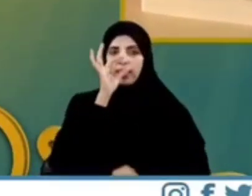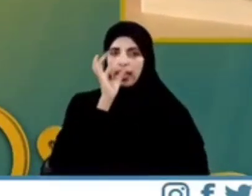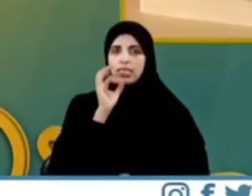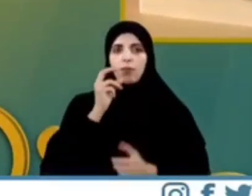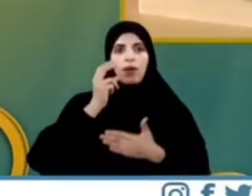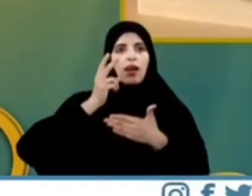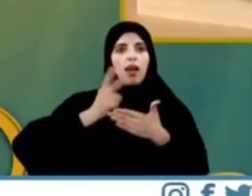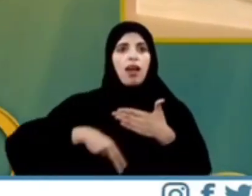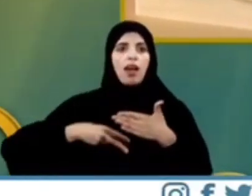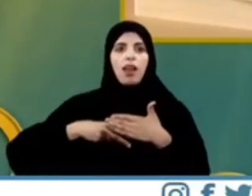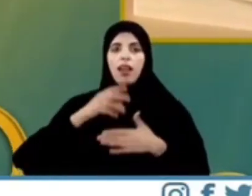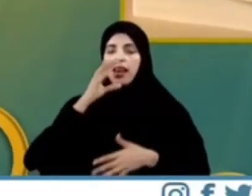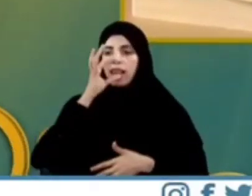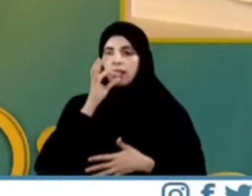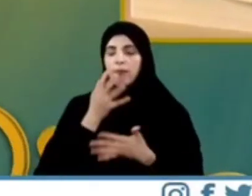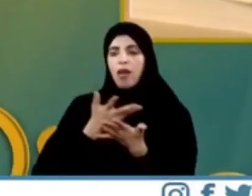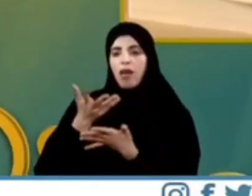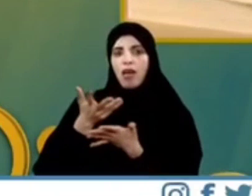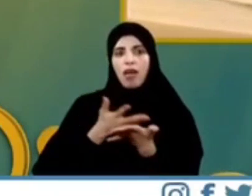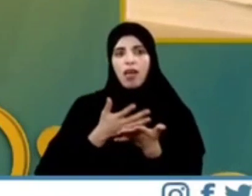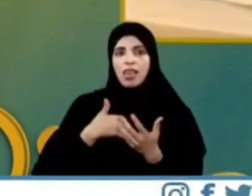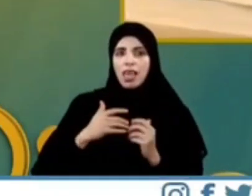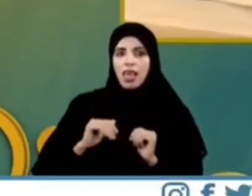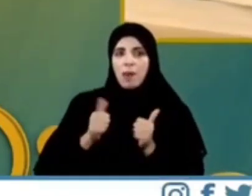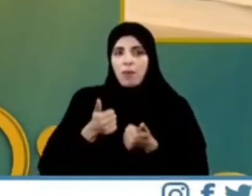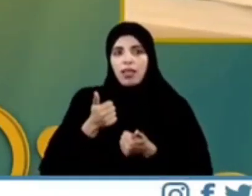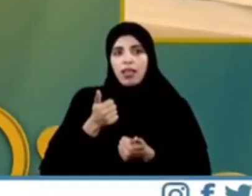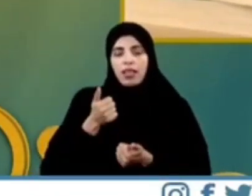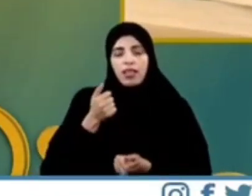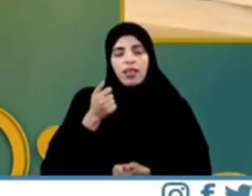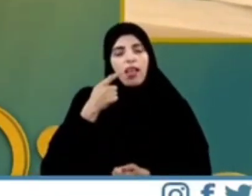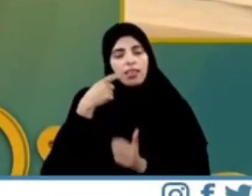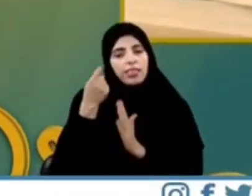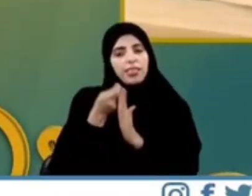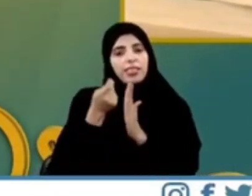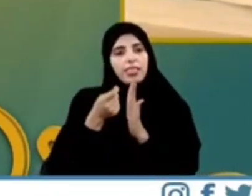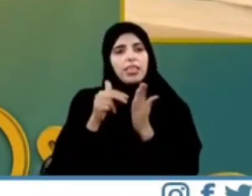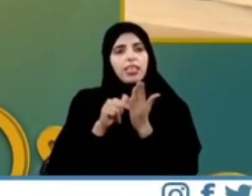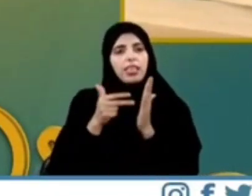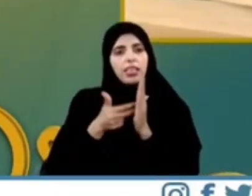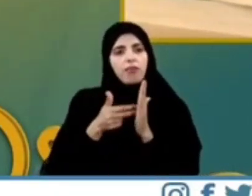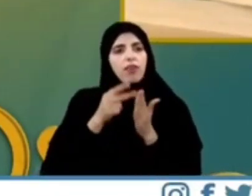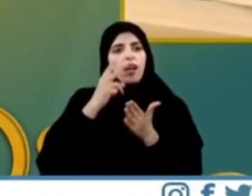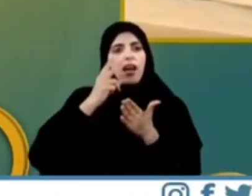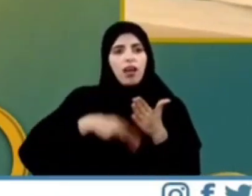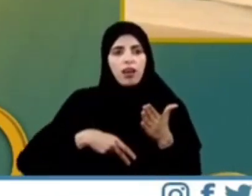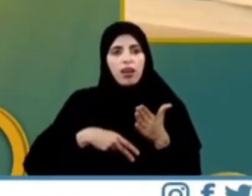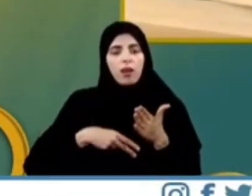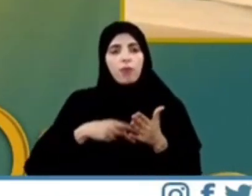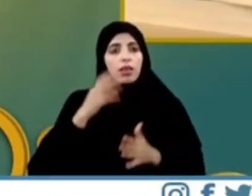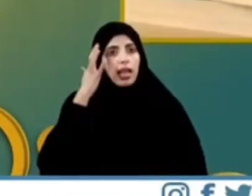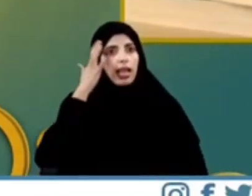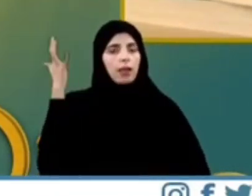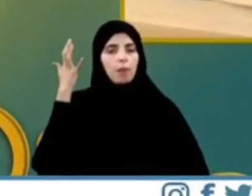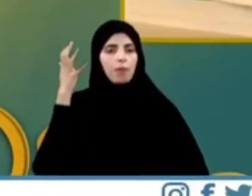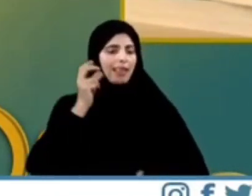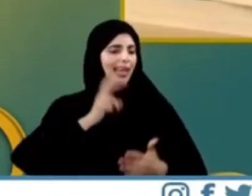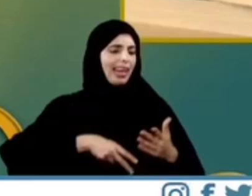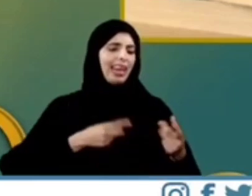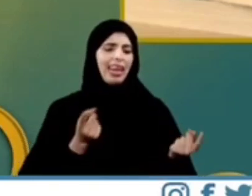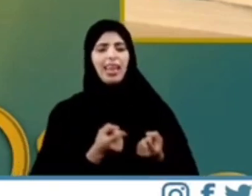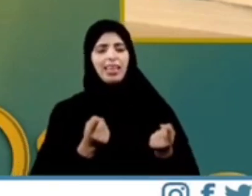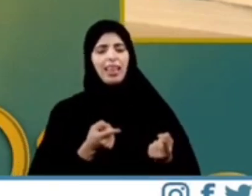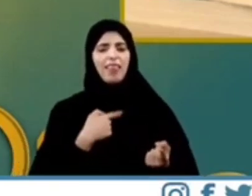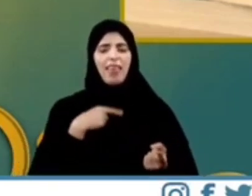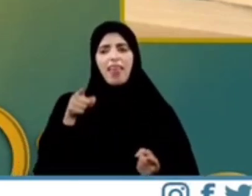نتخذ قرار ونشوف كيف. وهناك أنا بديت أذكر شوية كيف نتخذ القرار بجهة علمية، يعني ما بس قرار ان